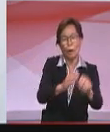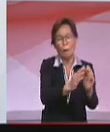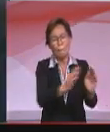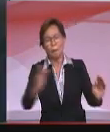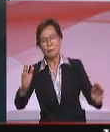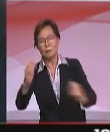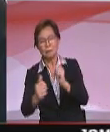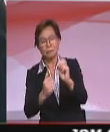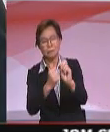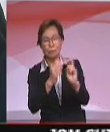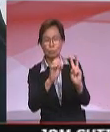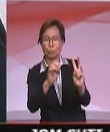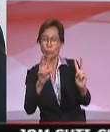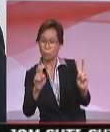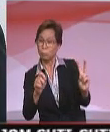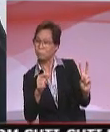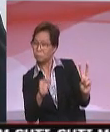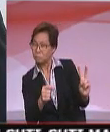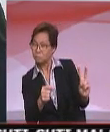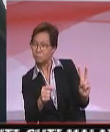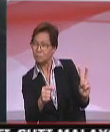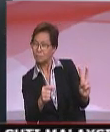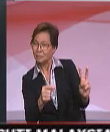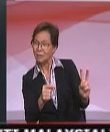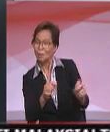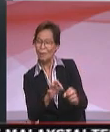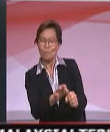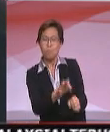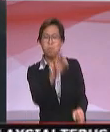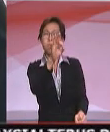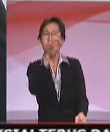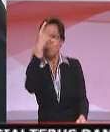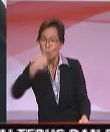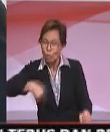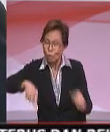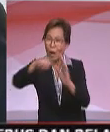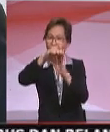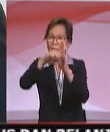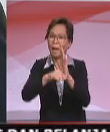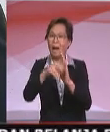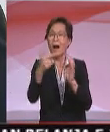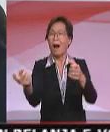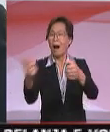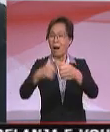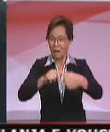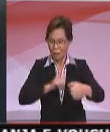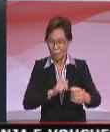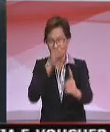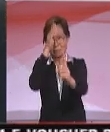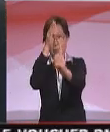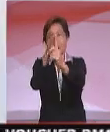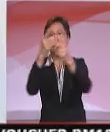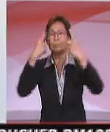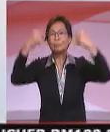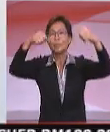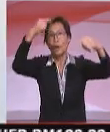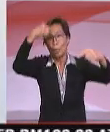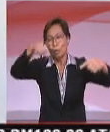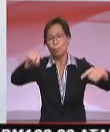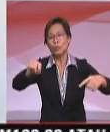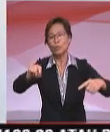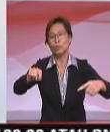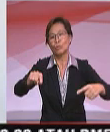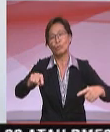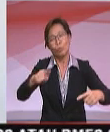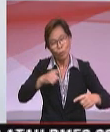tahun 2020 memberi ibrah serta inspirasi untuk agenda hal ehwal Islam ke arah kecemerlangan demi